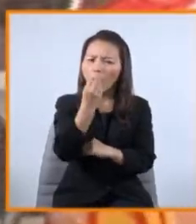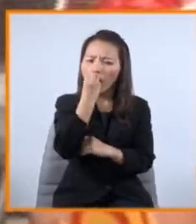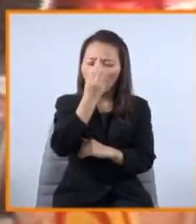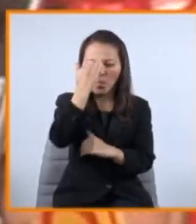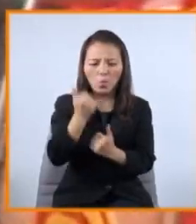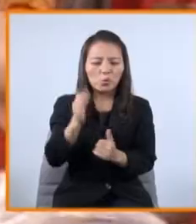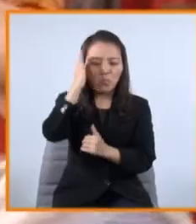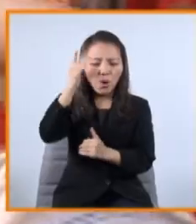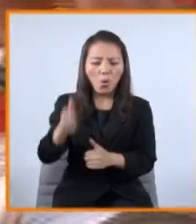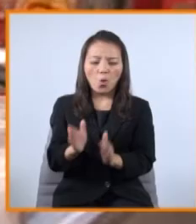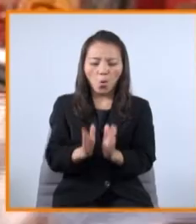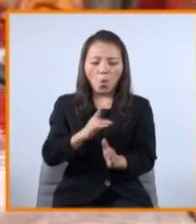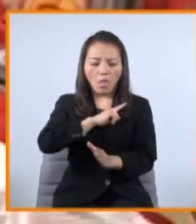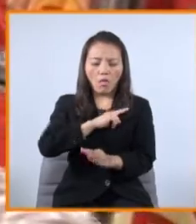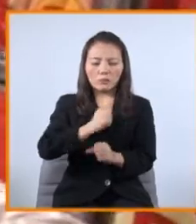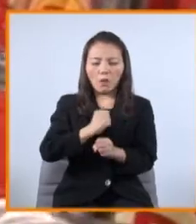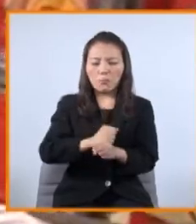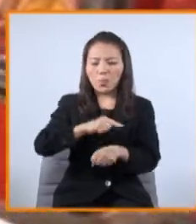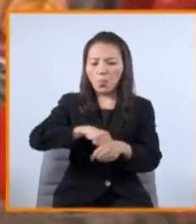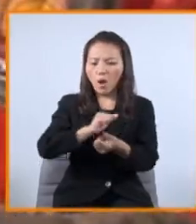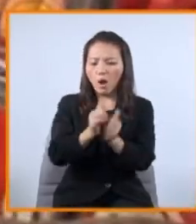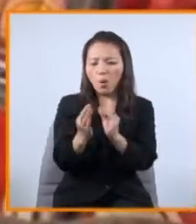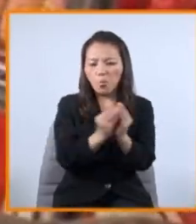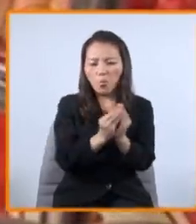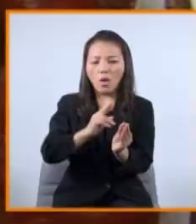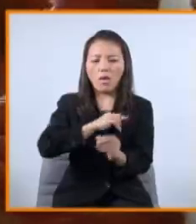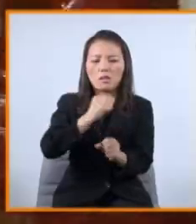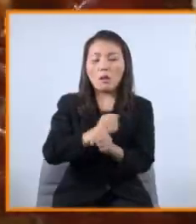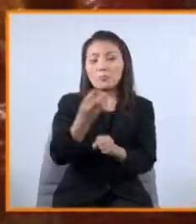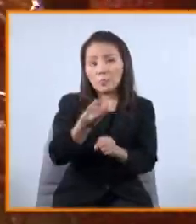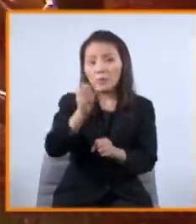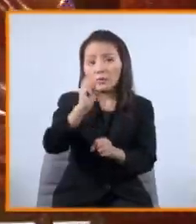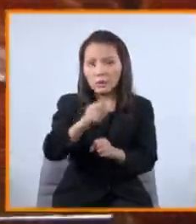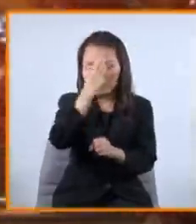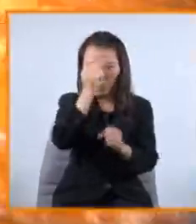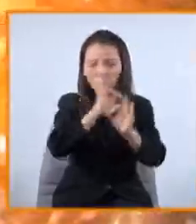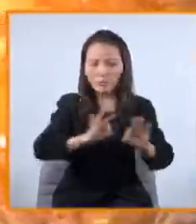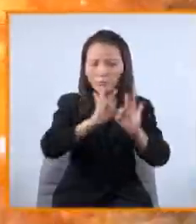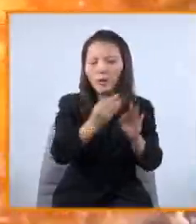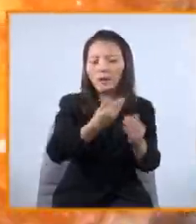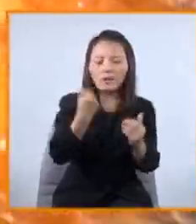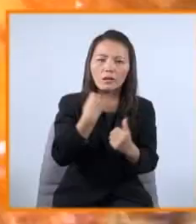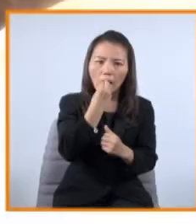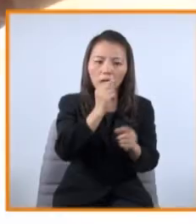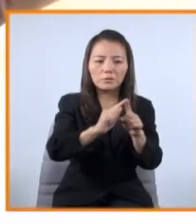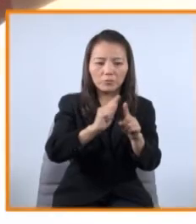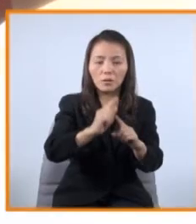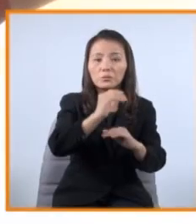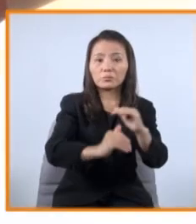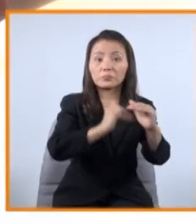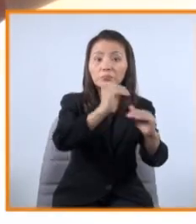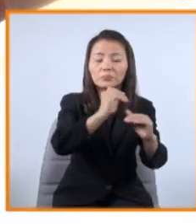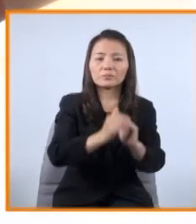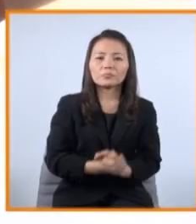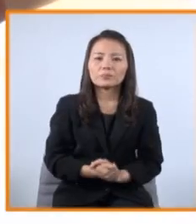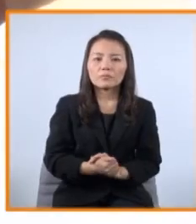เวลาในการทำอาหารเราก็ต้องเตรียมเรื่องของธุรกิจ Foodไว้รองรับในเรื่องของการเจริญเติบตัวเหล่านั้นนะ